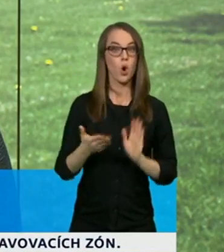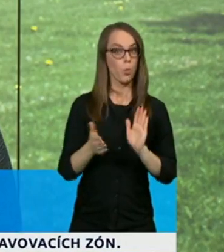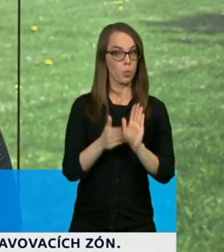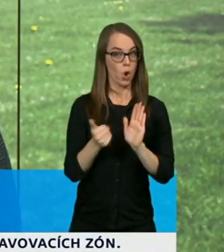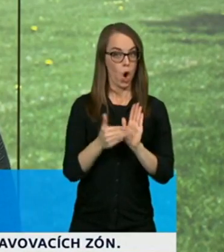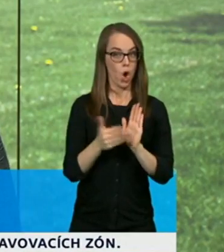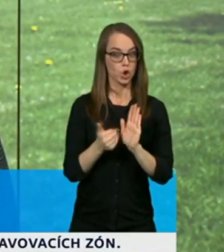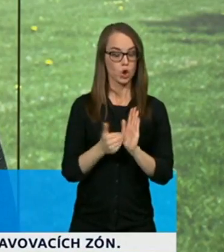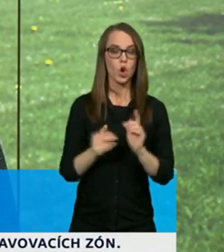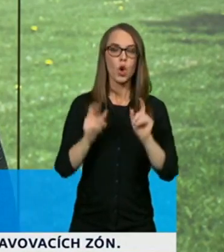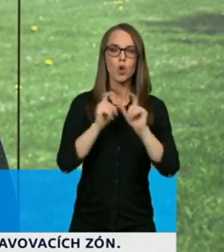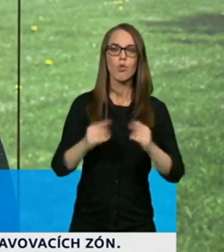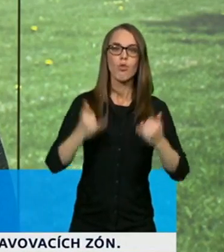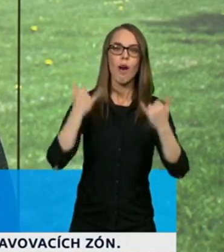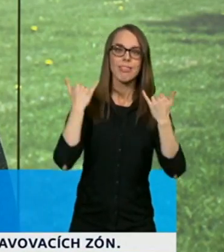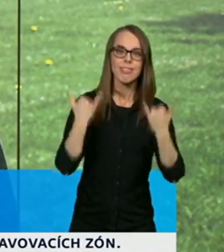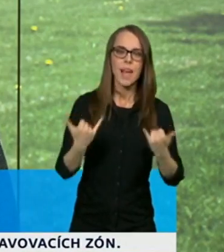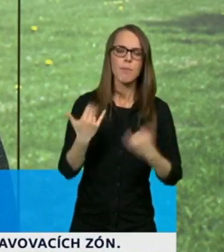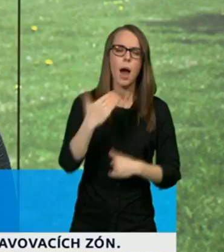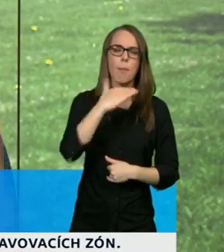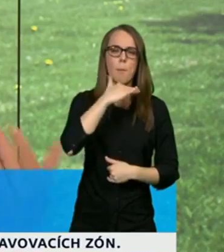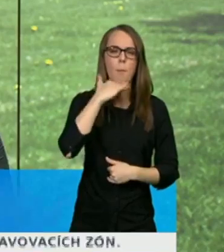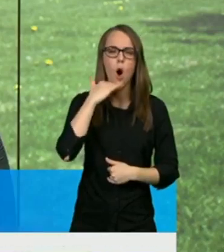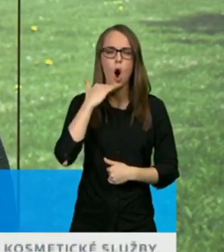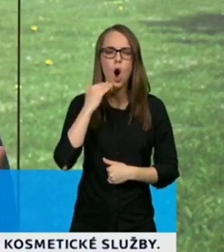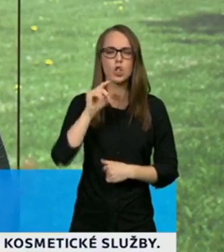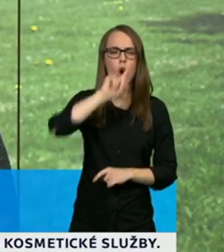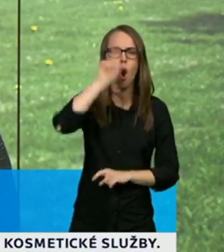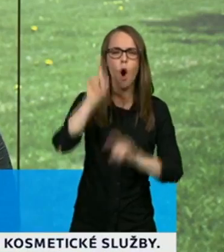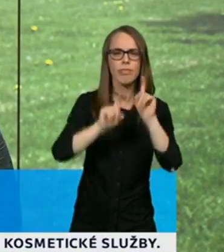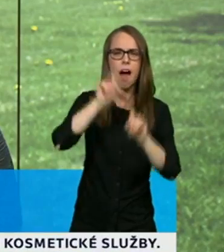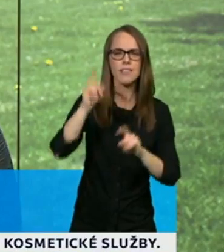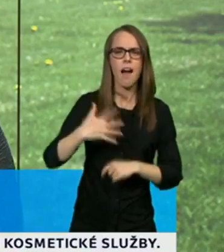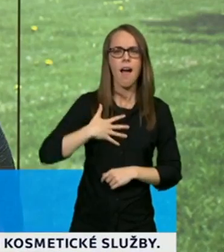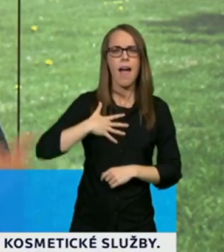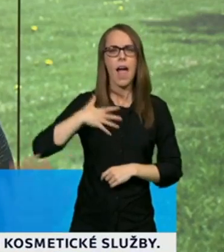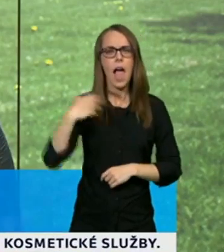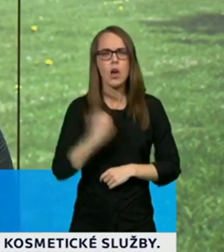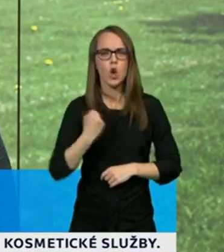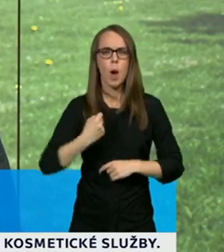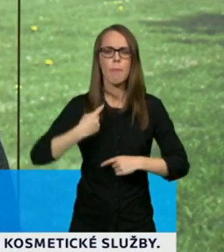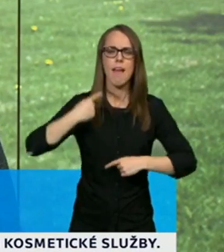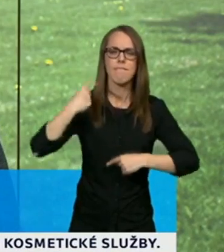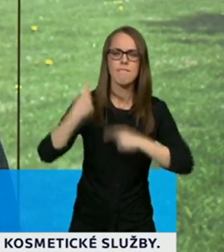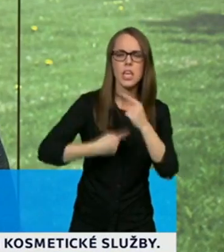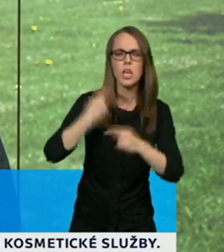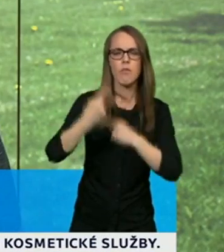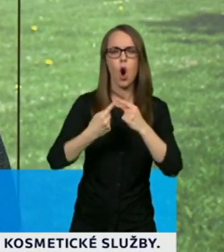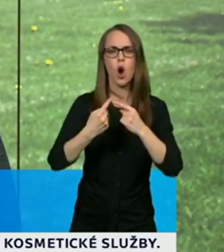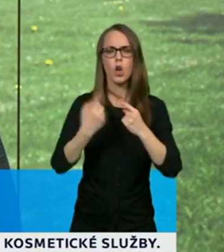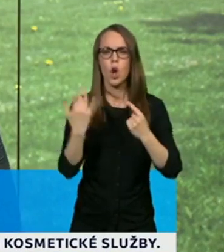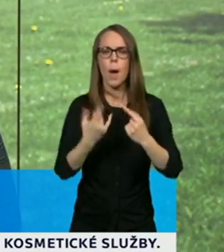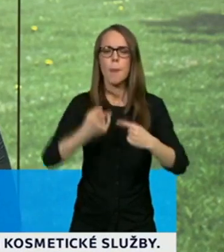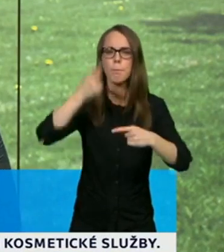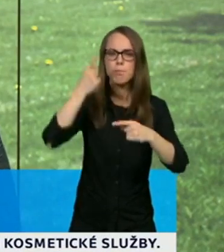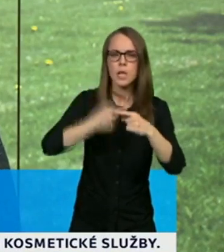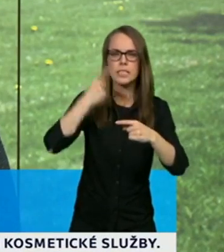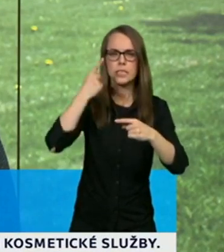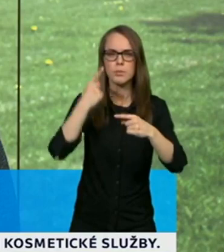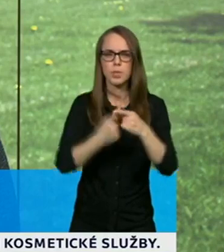tolik nejasných ve vývoji ekonomiky, je neustále potřeba, bude potřeba dále a dále zpřesňovat